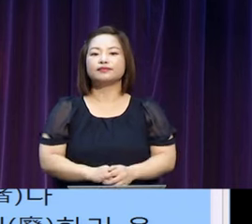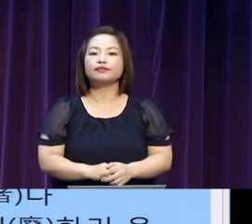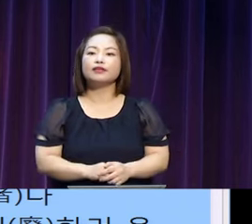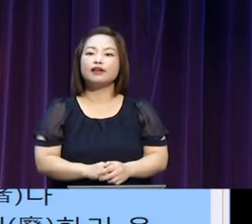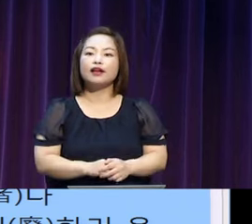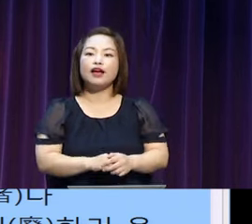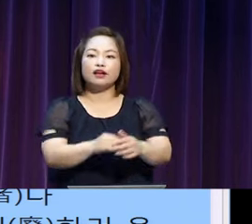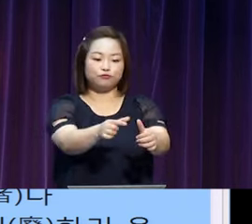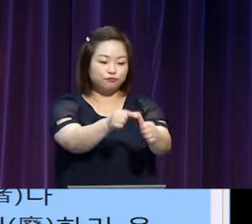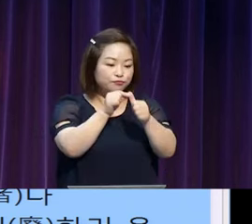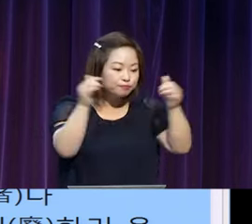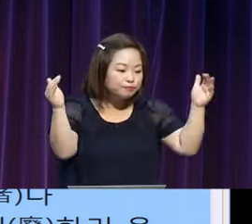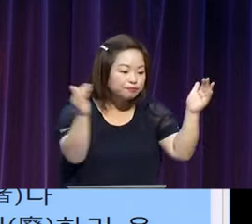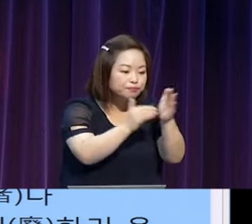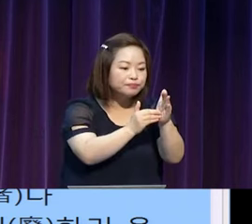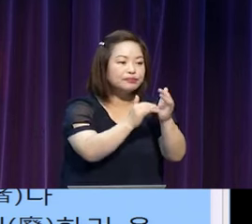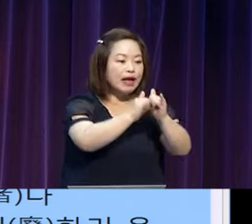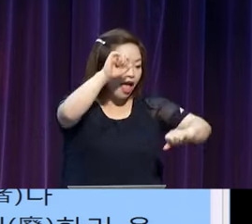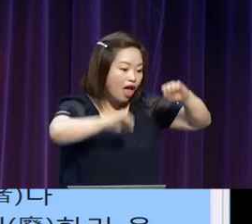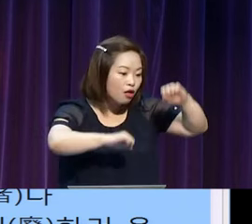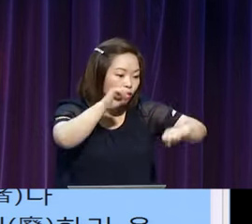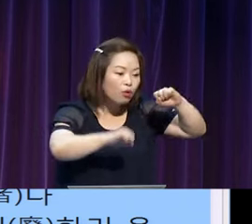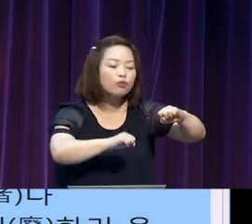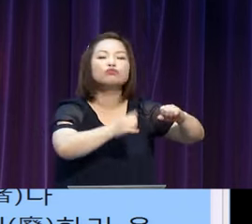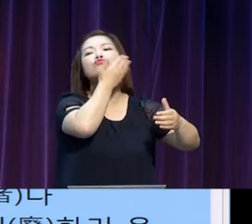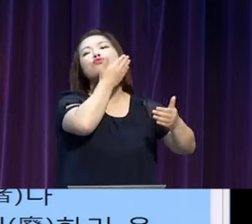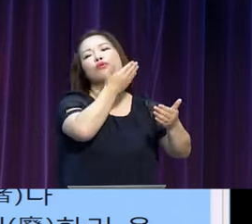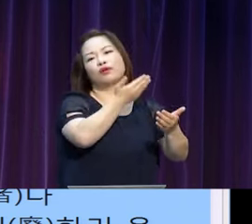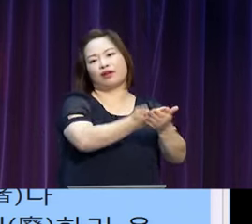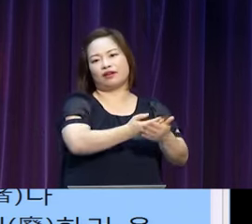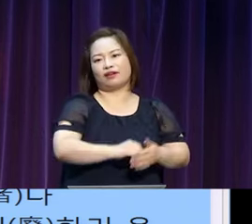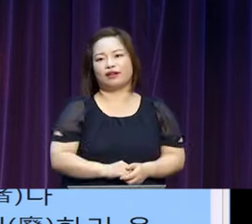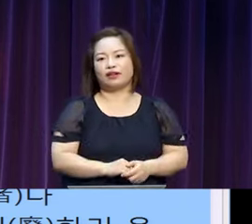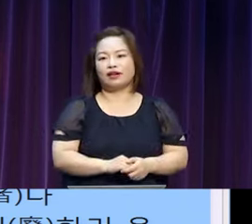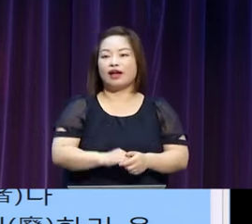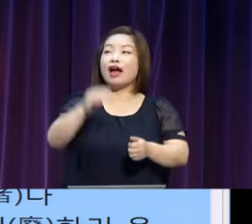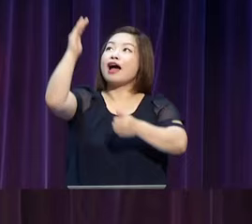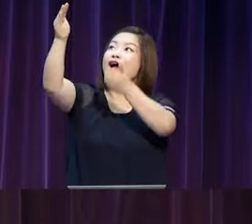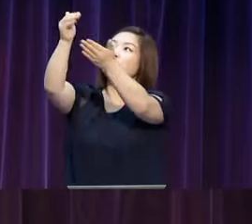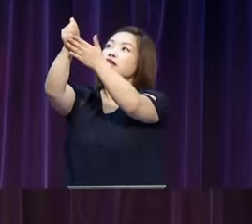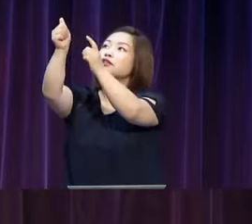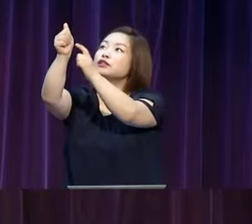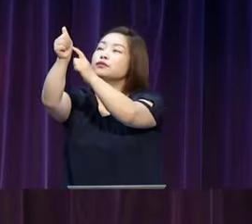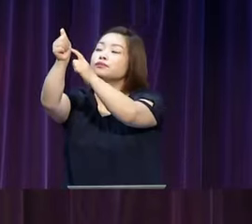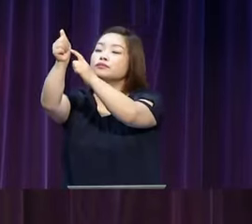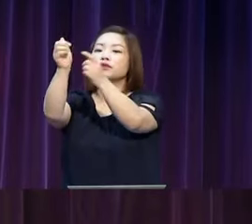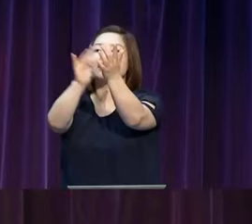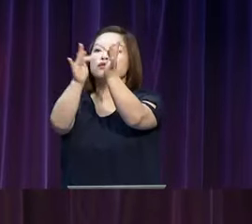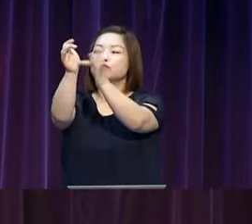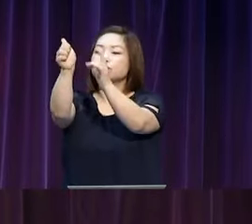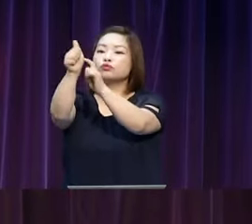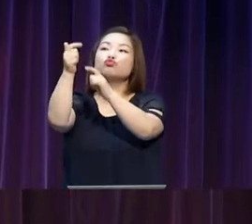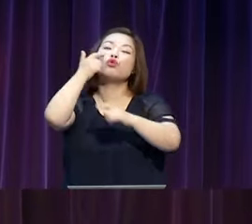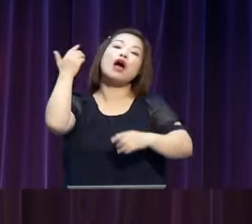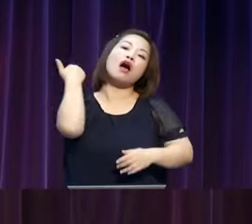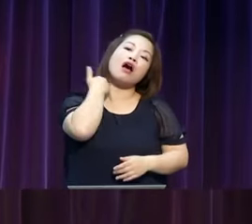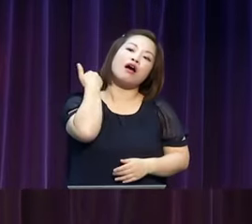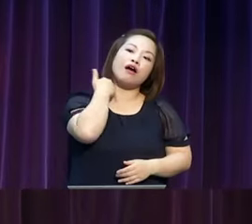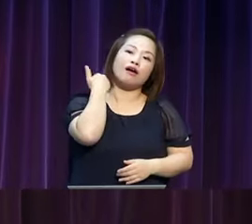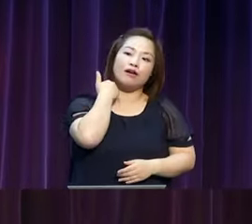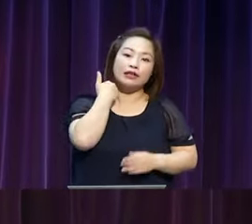구원받은 사람들이 왜 중요하냐? 하나님과 예수님은 눈에 보이지 않습니다. 그런데 지금